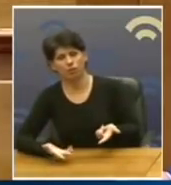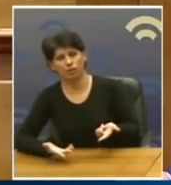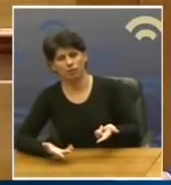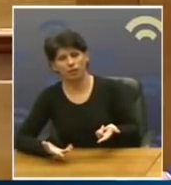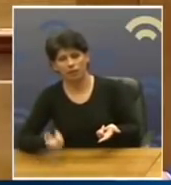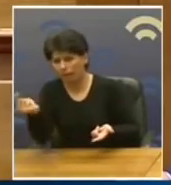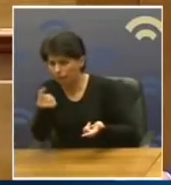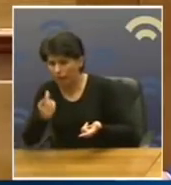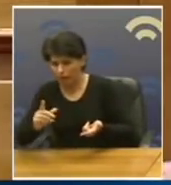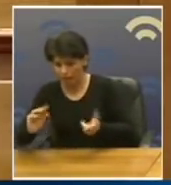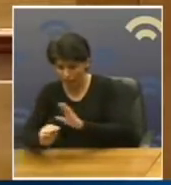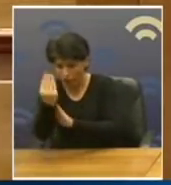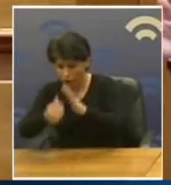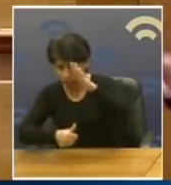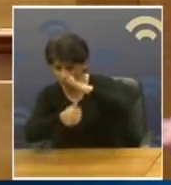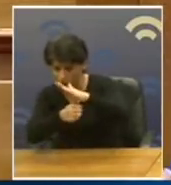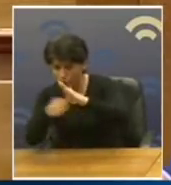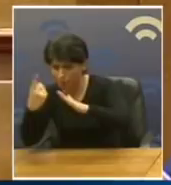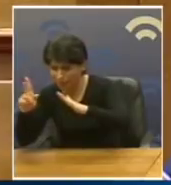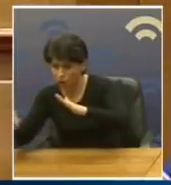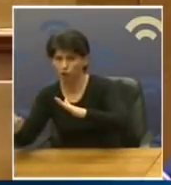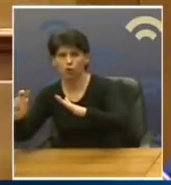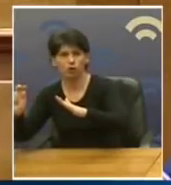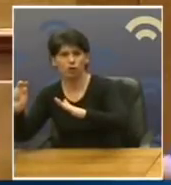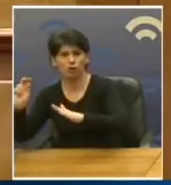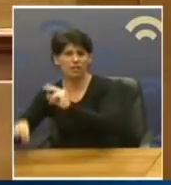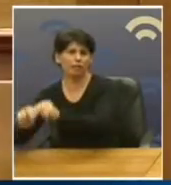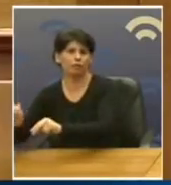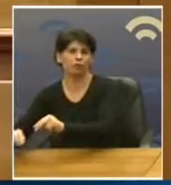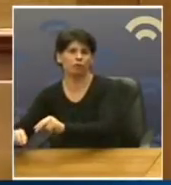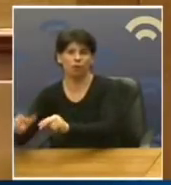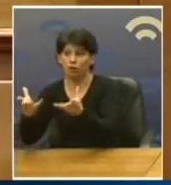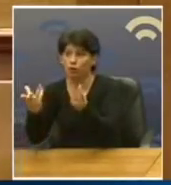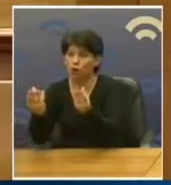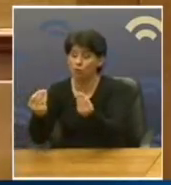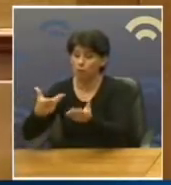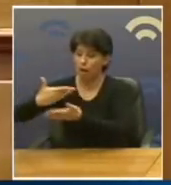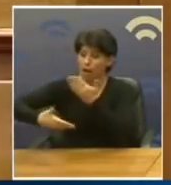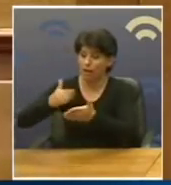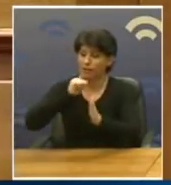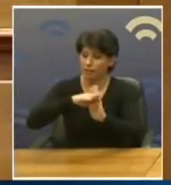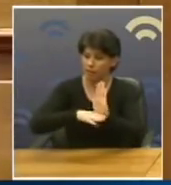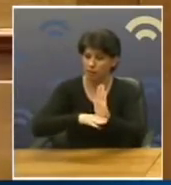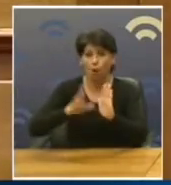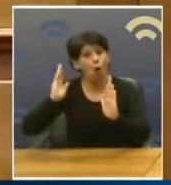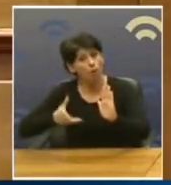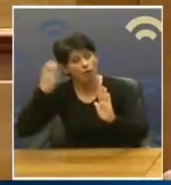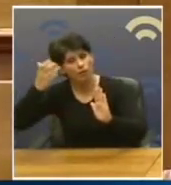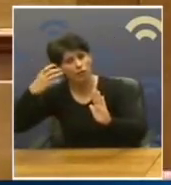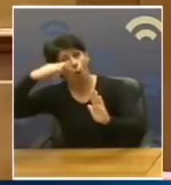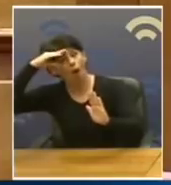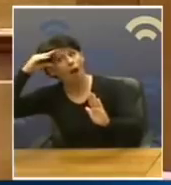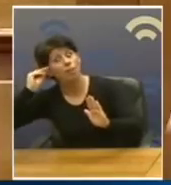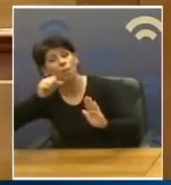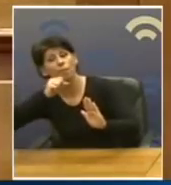μειοψηφικό πρόεδρο? Τόσες αναθεωρήσεις έχουν γίνει. Θα μπορούσαν ποτέ να φανταστούν ο Κωνσταντίνος Καραμαλής